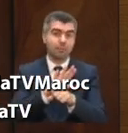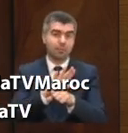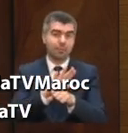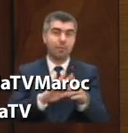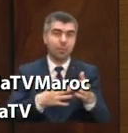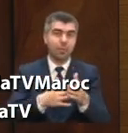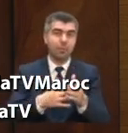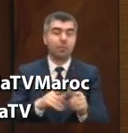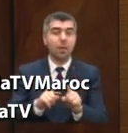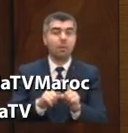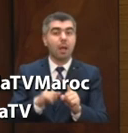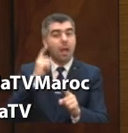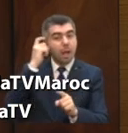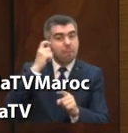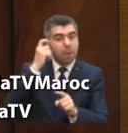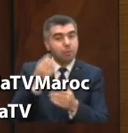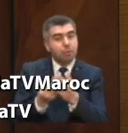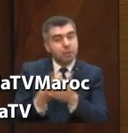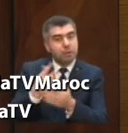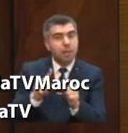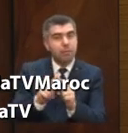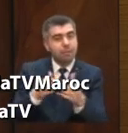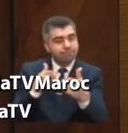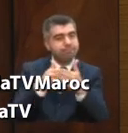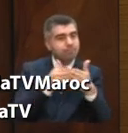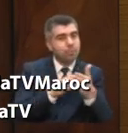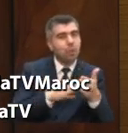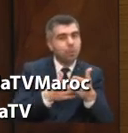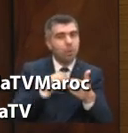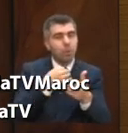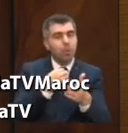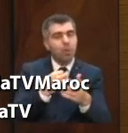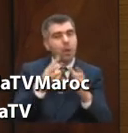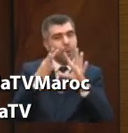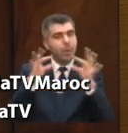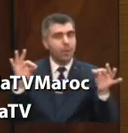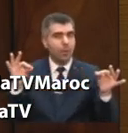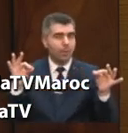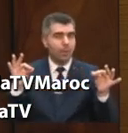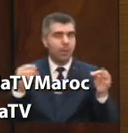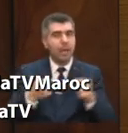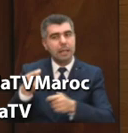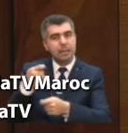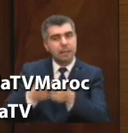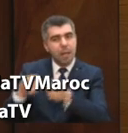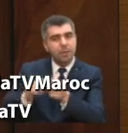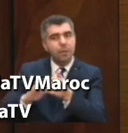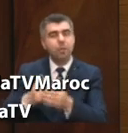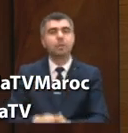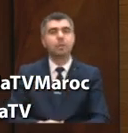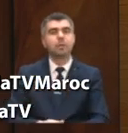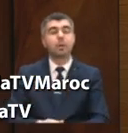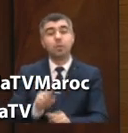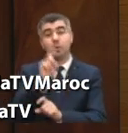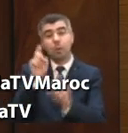وكيفاش نواجهها، عندنا تحديات كبيرة سيد وزير سنعرفها بعد زمن كورونا، خصوصا في المجال الاقتصادي. نتساءل معكم